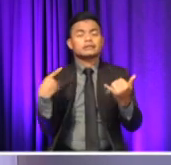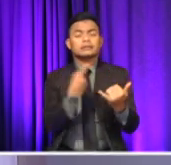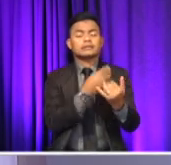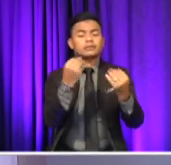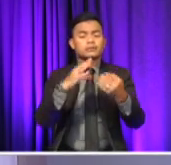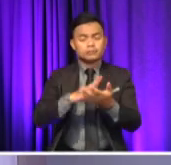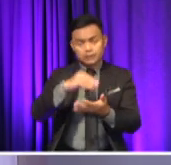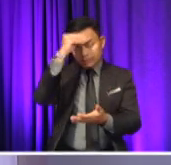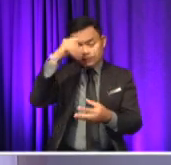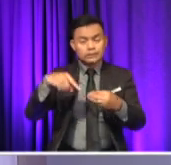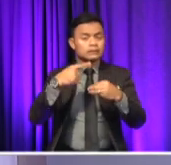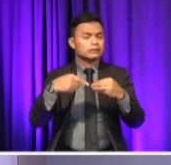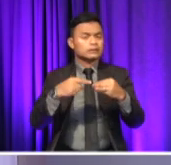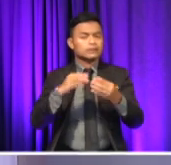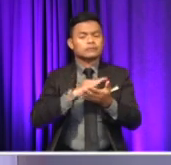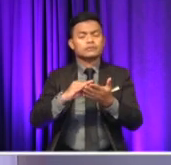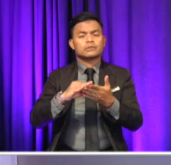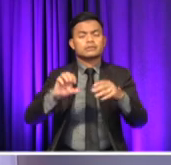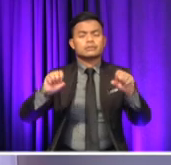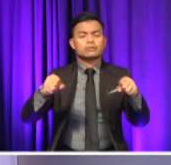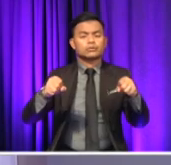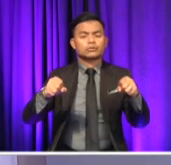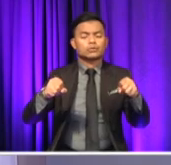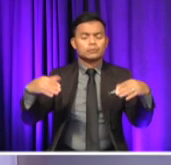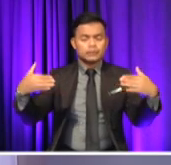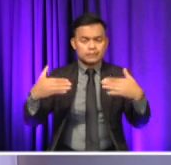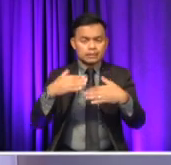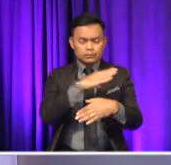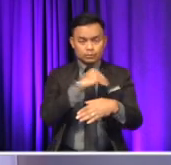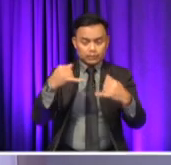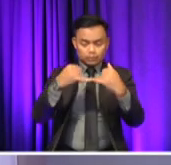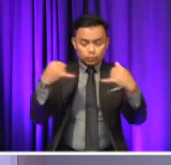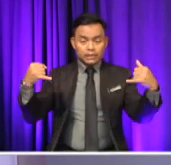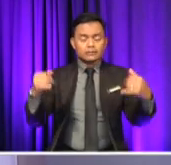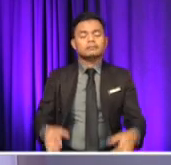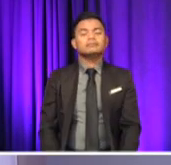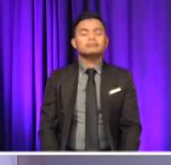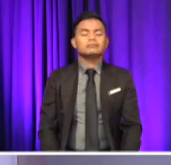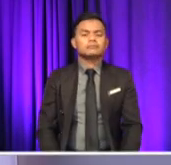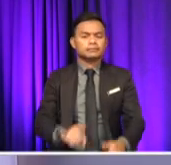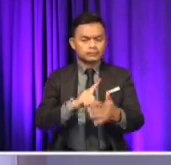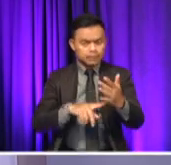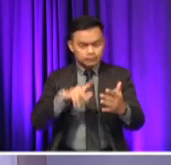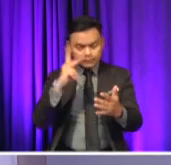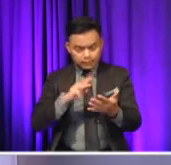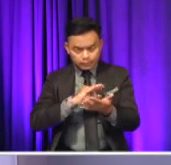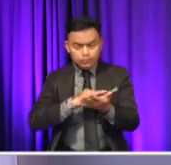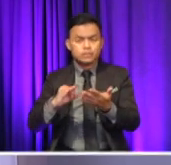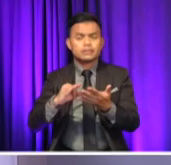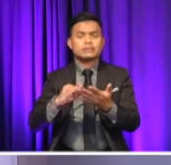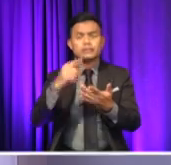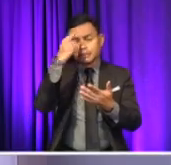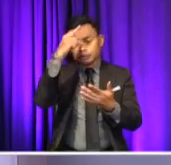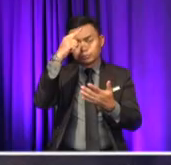kita tentang fungsi motto penyambung dan Wayah Oke fungsi untuk motto penyambung dan buaya